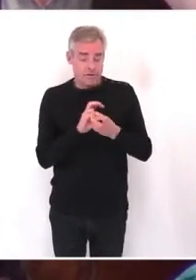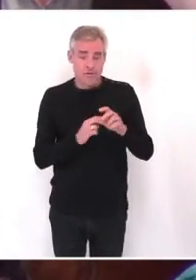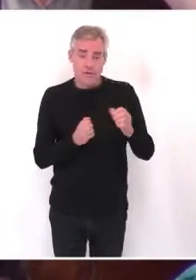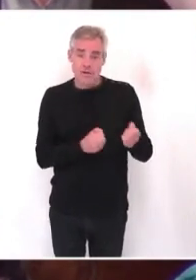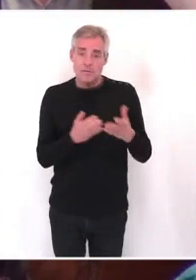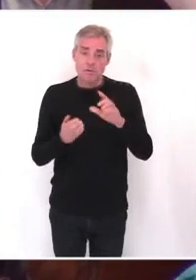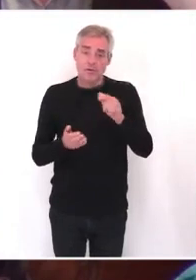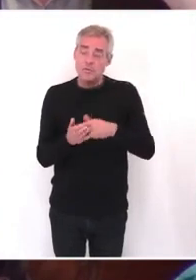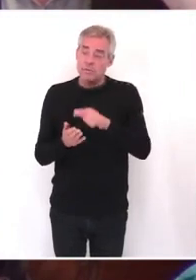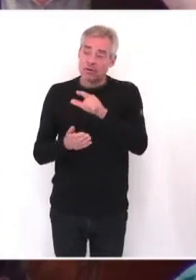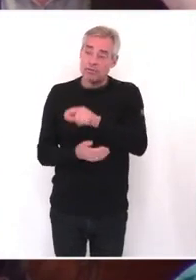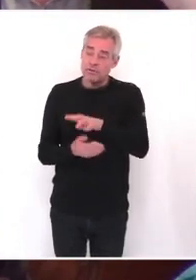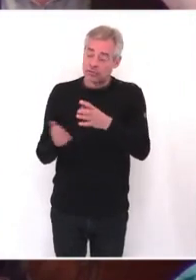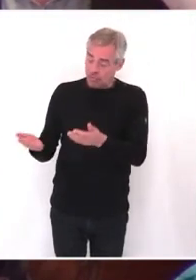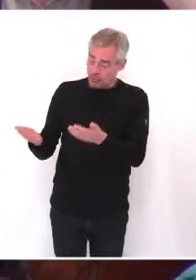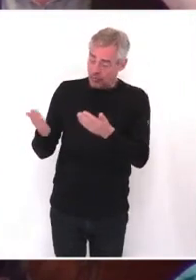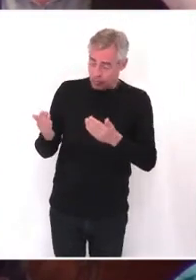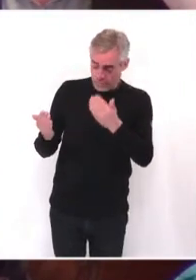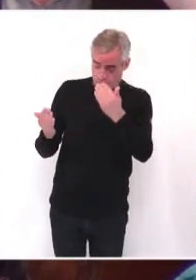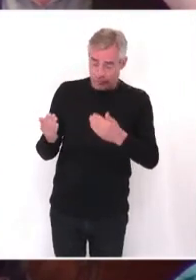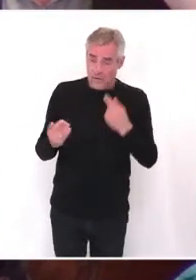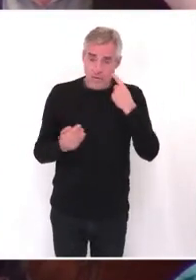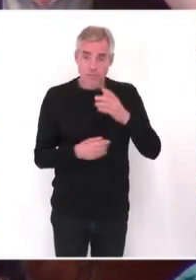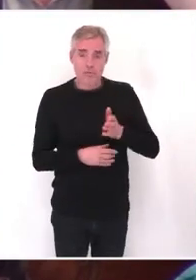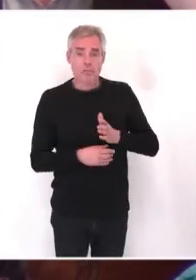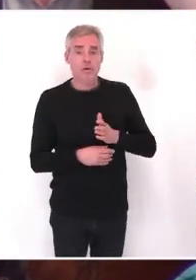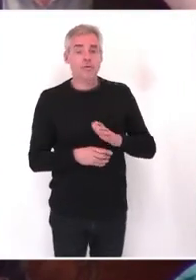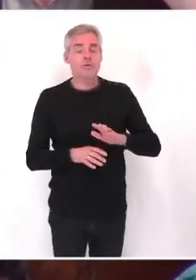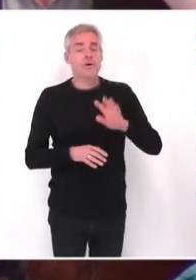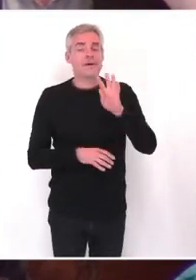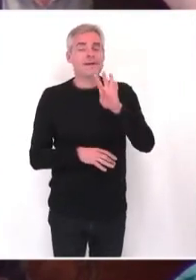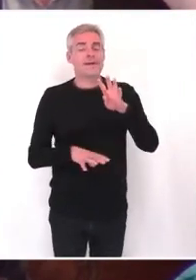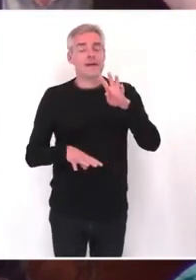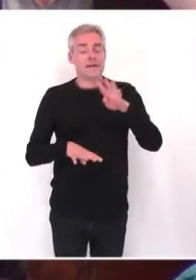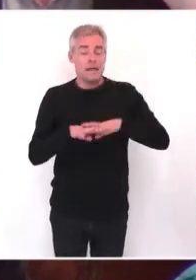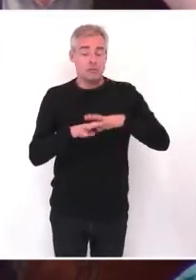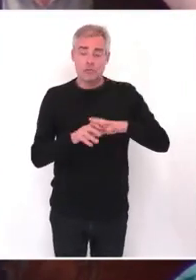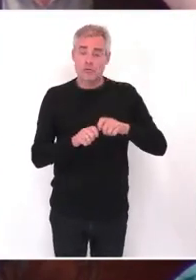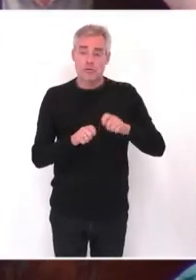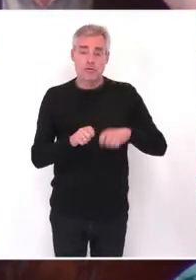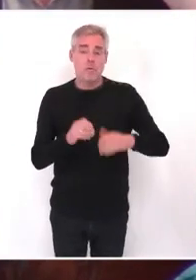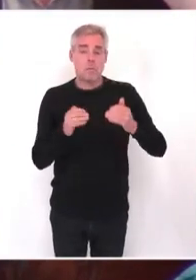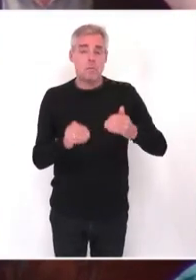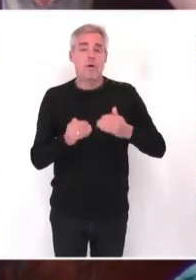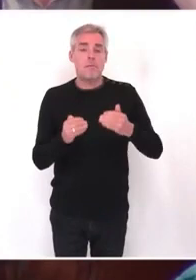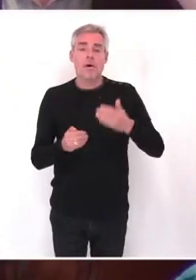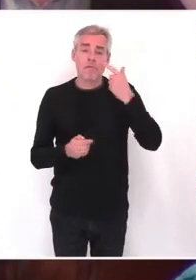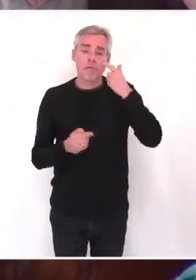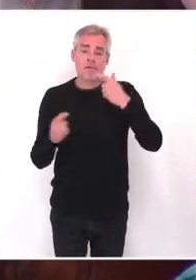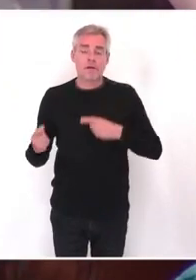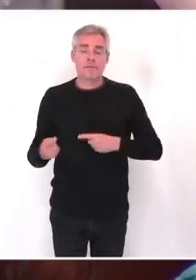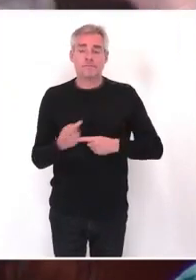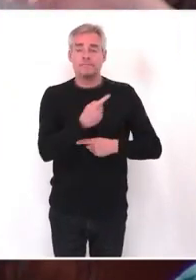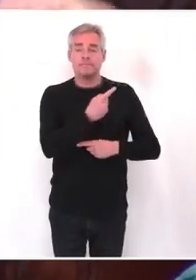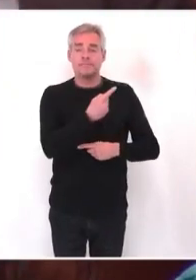2023. Pour Bordeaux, 4 quartiers qui restent stables. Vous les voyez